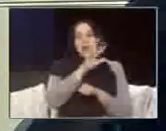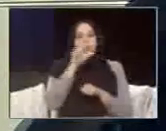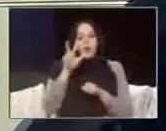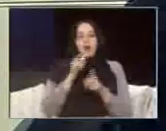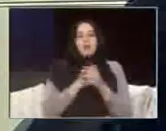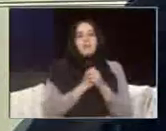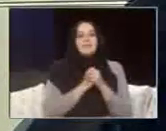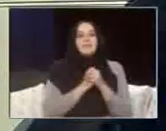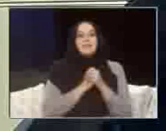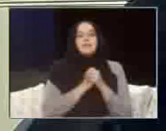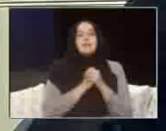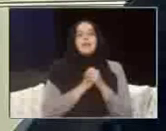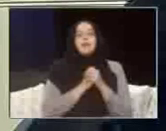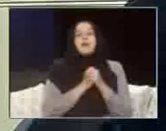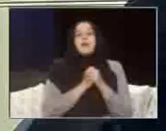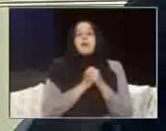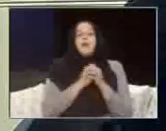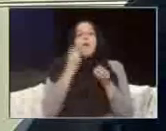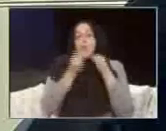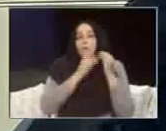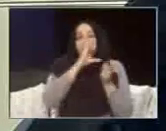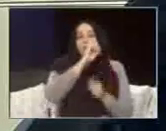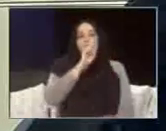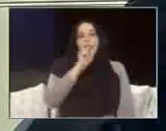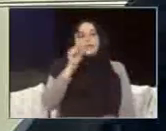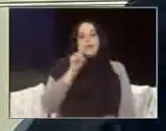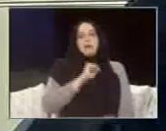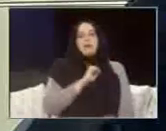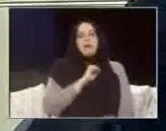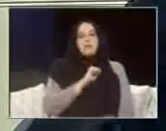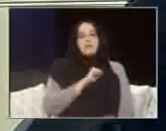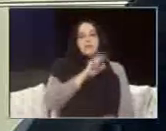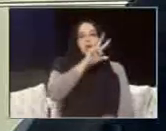021 39 43 43، نذكر بالأرقام الهاتفية، أو